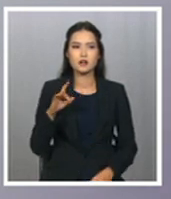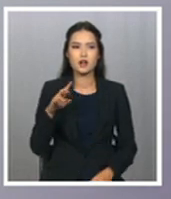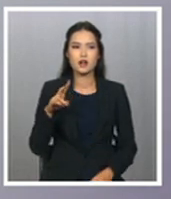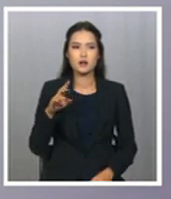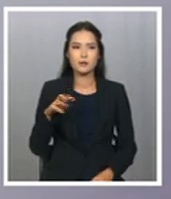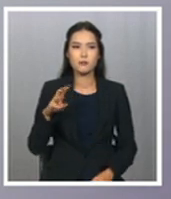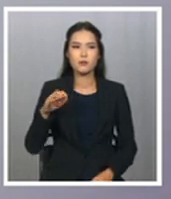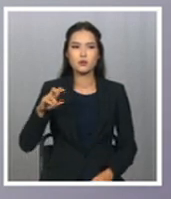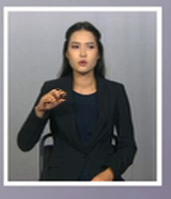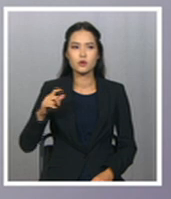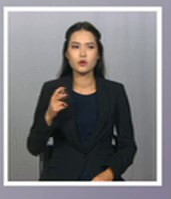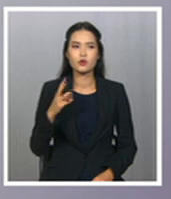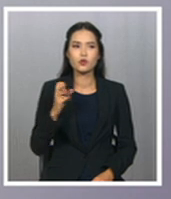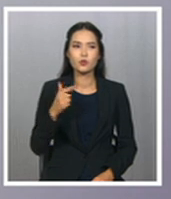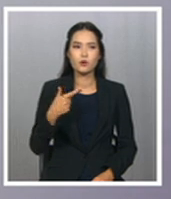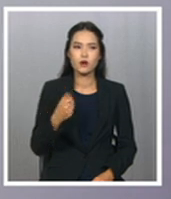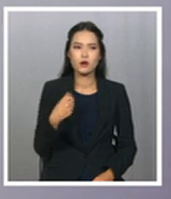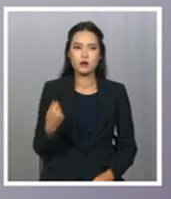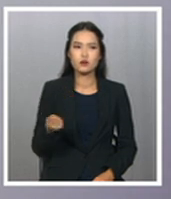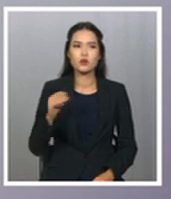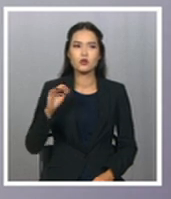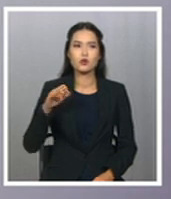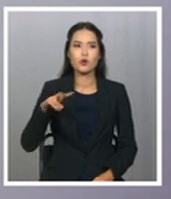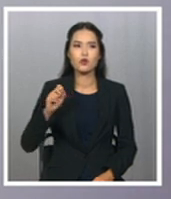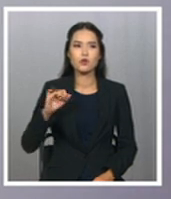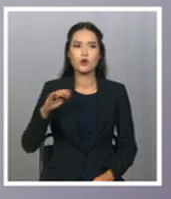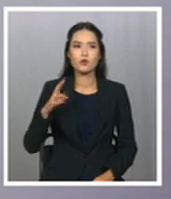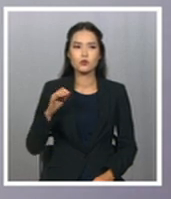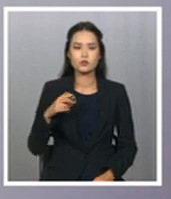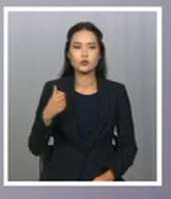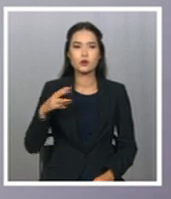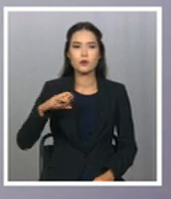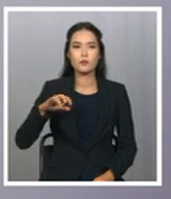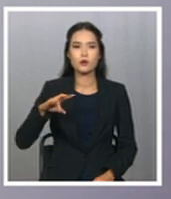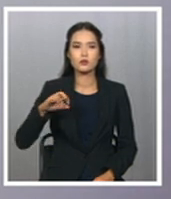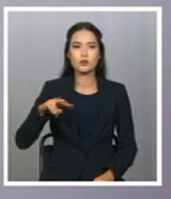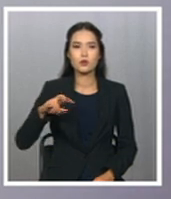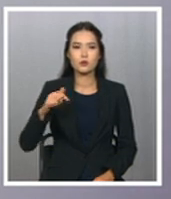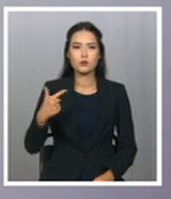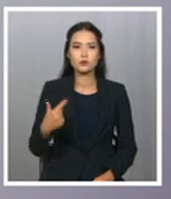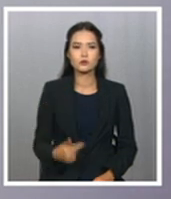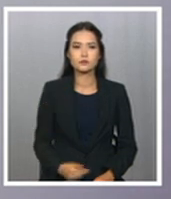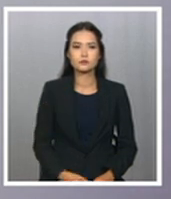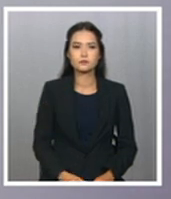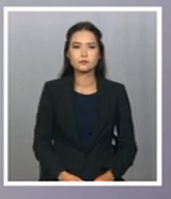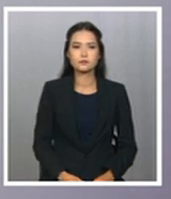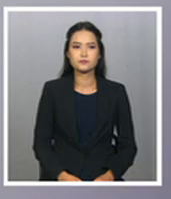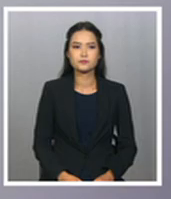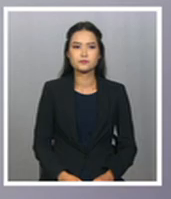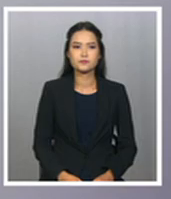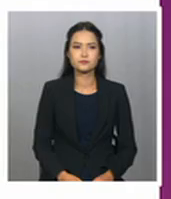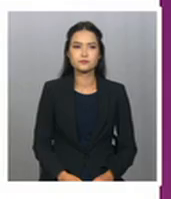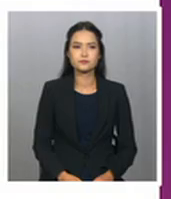монологы, шығаның монологы және жолаушының монологы. Уақыт беріледі.